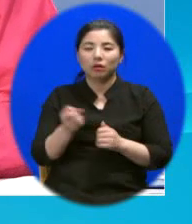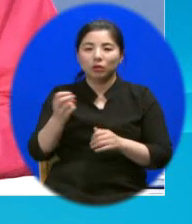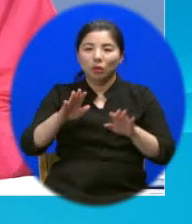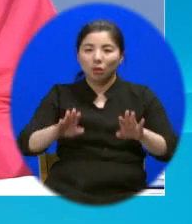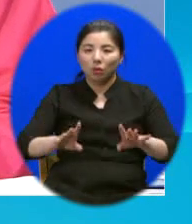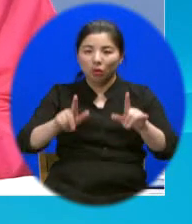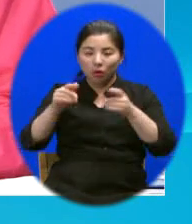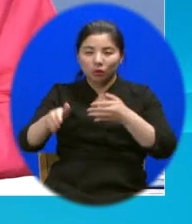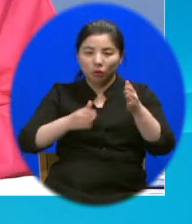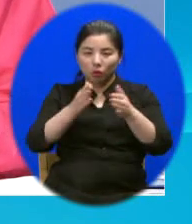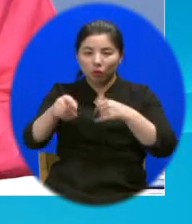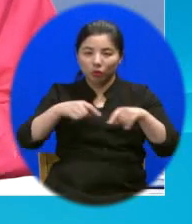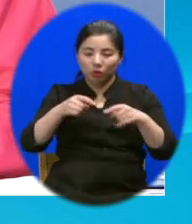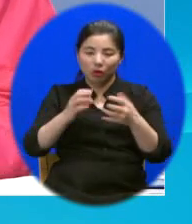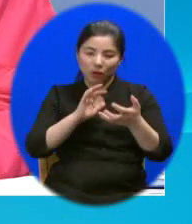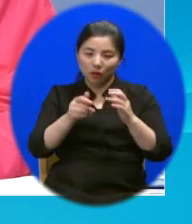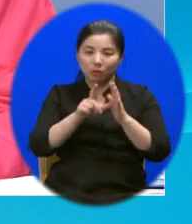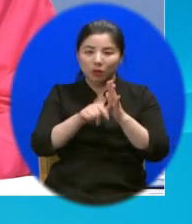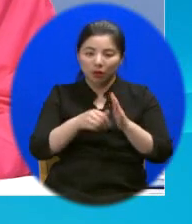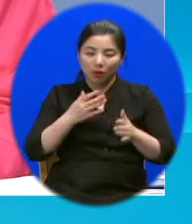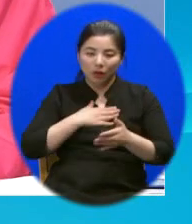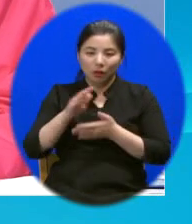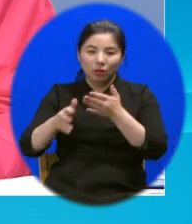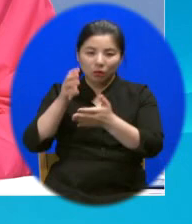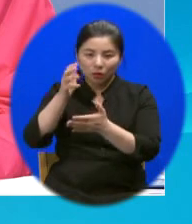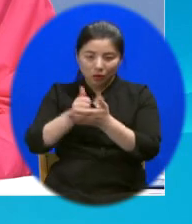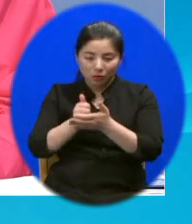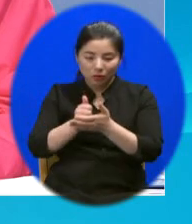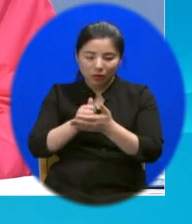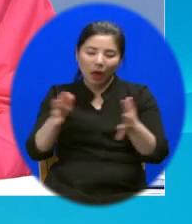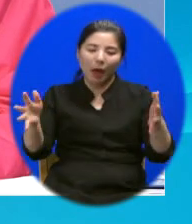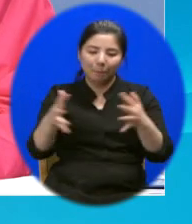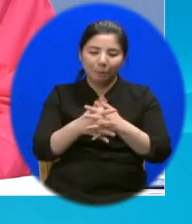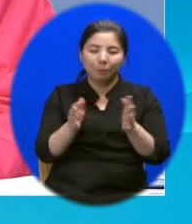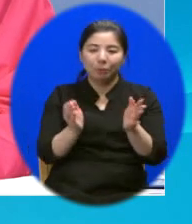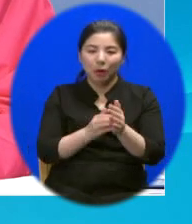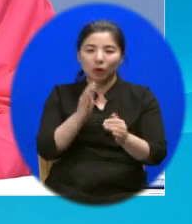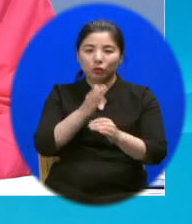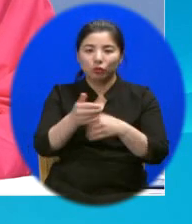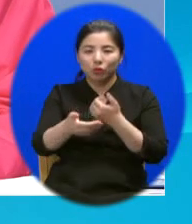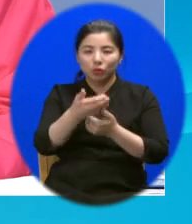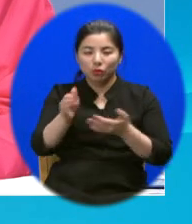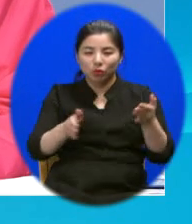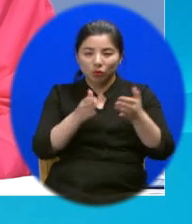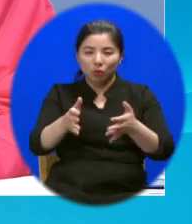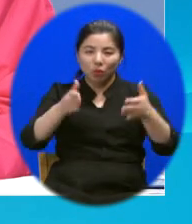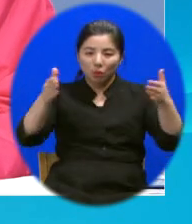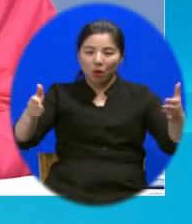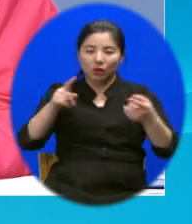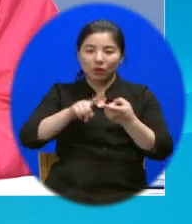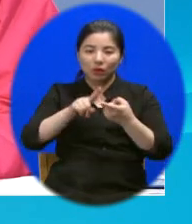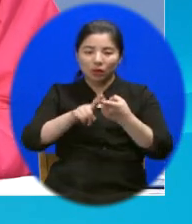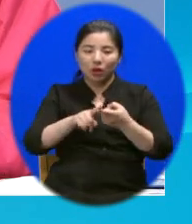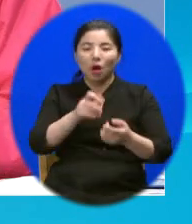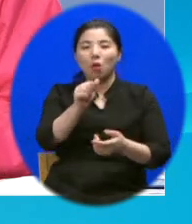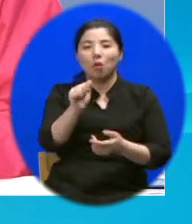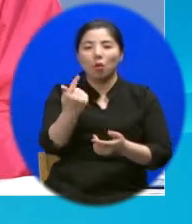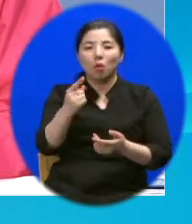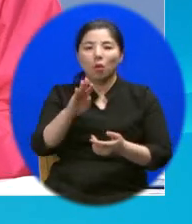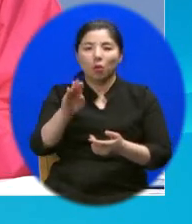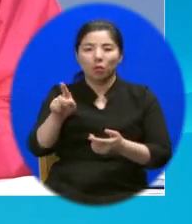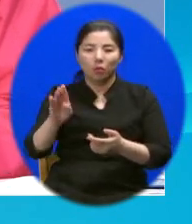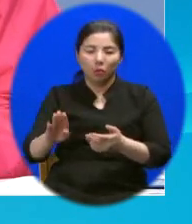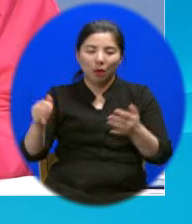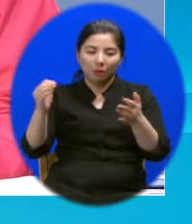도전 간 담 회 때 저하고 우리 g45 또 합의를 해서 중부고속도로 확장도 분에 관해서는 홉 까지 반드시